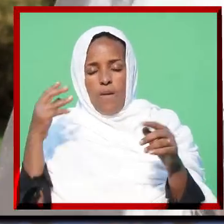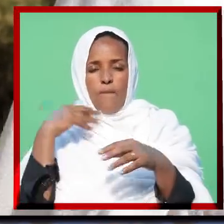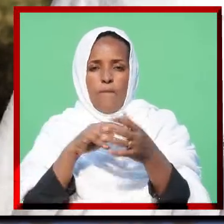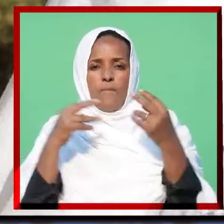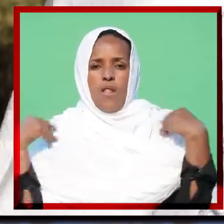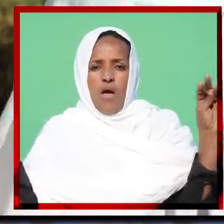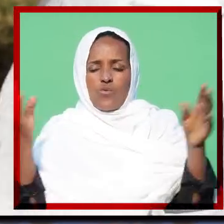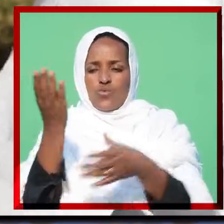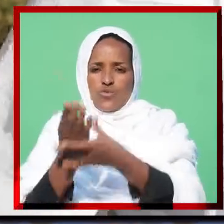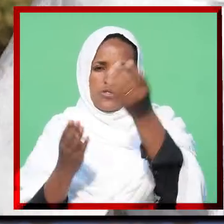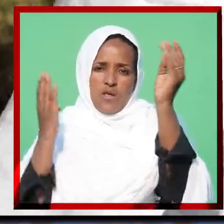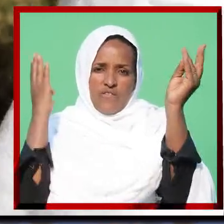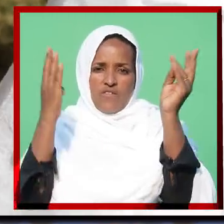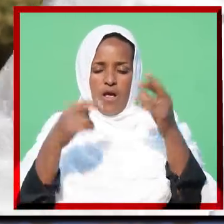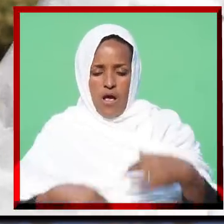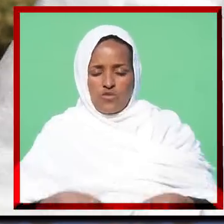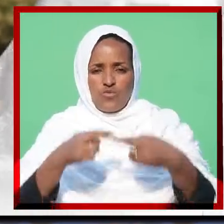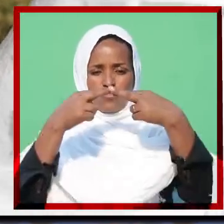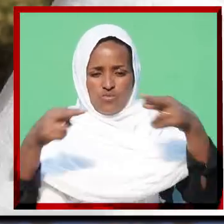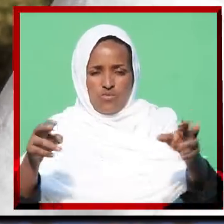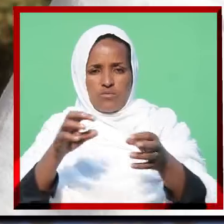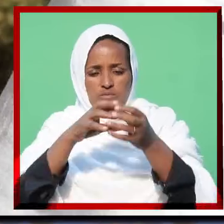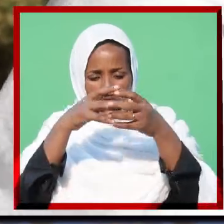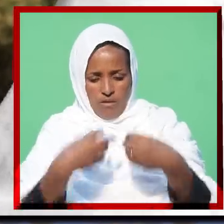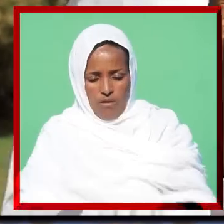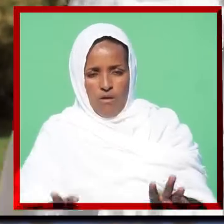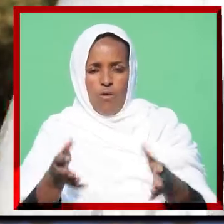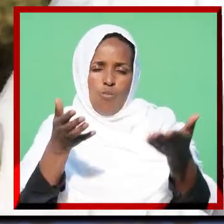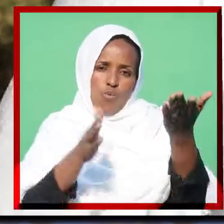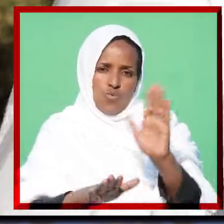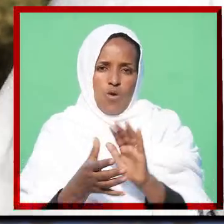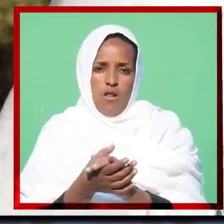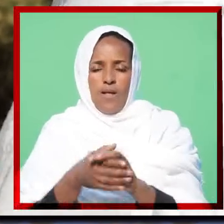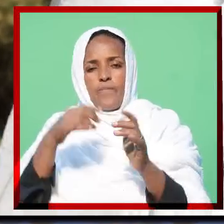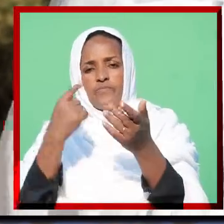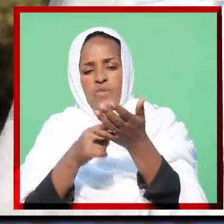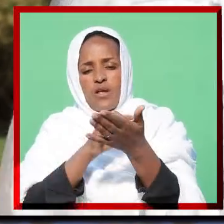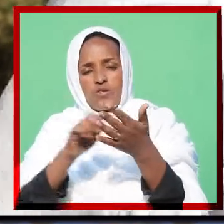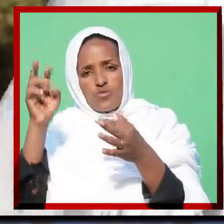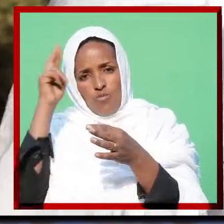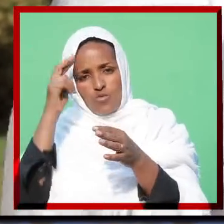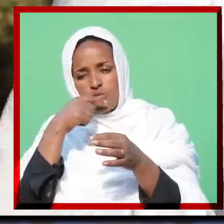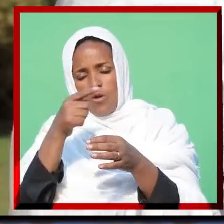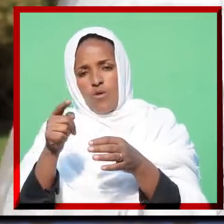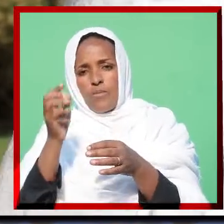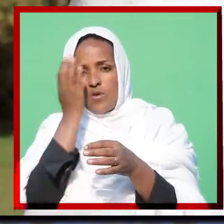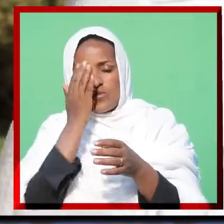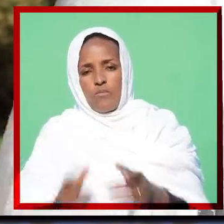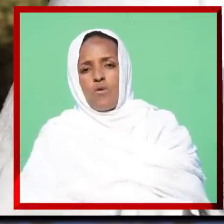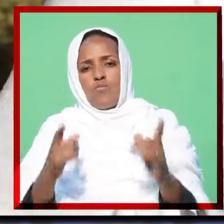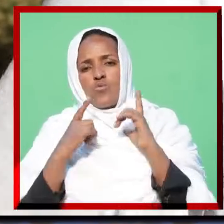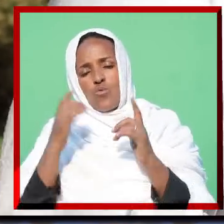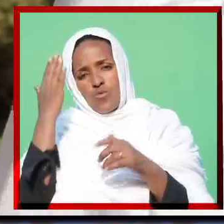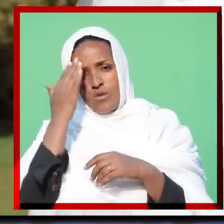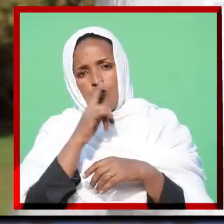ሰይፍ የአልጋውም ሸንኮር ወቅቶት አንጀቱ ተዘርግፎ አንጀቱ ተናውጦ ሞቷል። ይሄ ቅዱስ ጴጥሮስ እንዳለው በኢየሩሳሌም በሚኖር ሁሉ የታወቀ